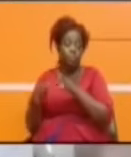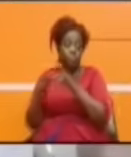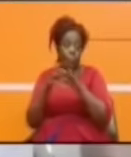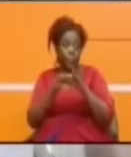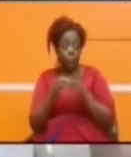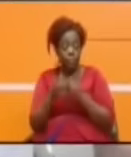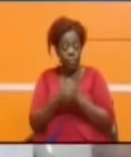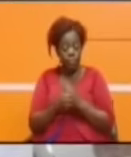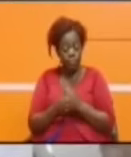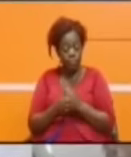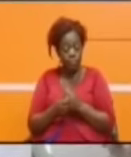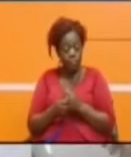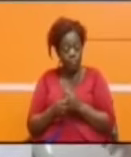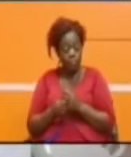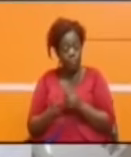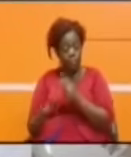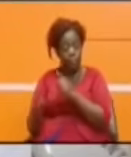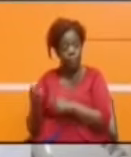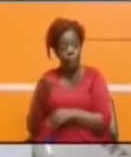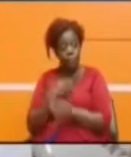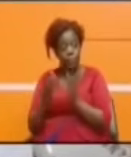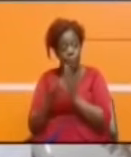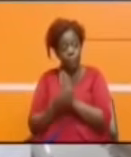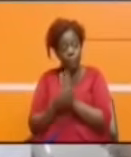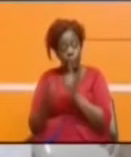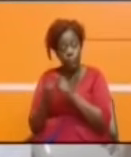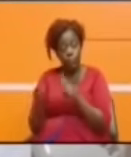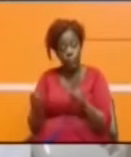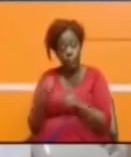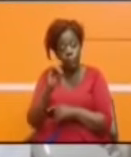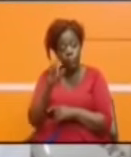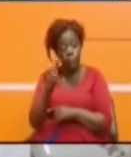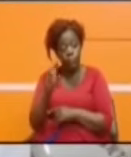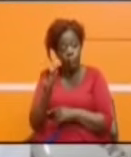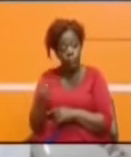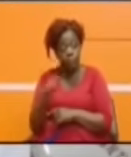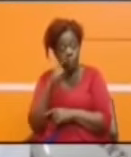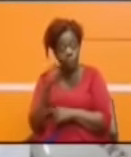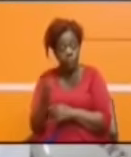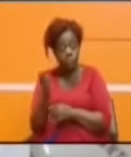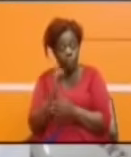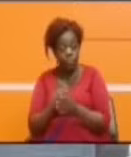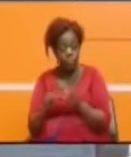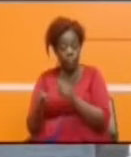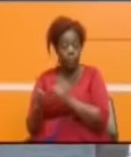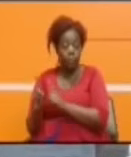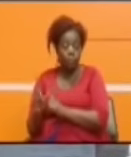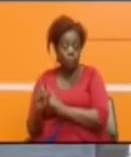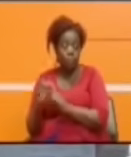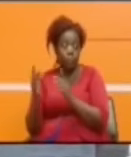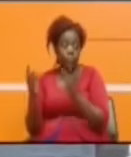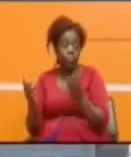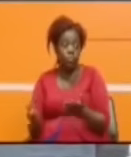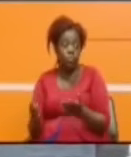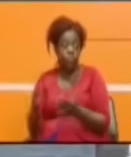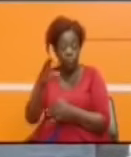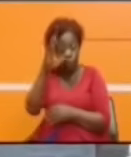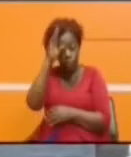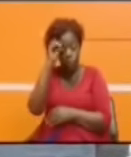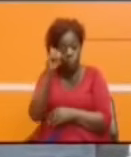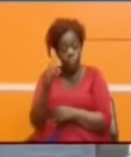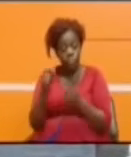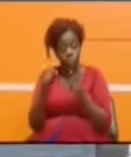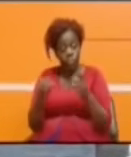kuba obukugu babulina okwawukanako ne Idi Amin eyawandiisa nga bakuuma ddembe abatasoma. We started the culture